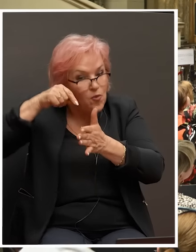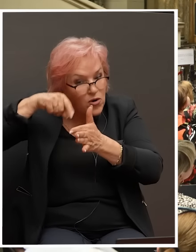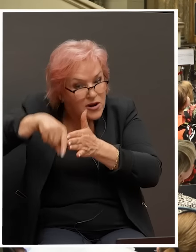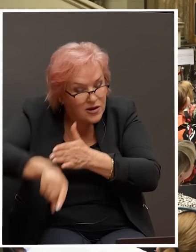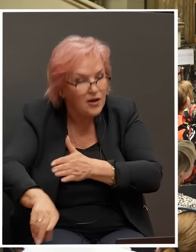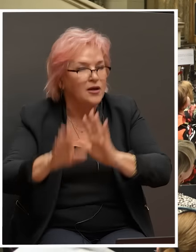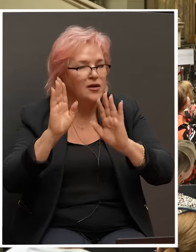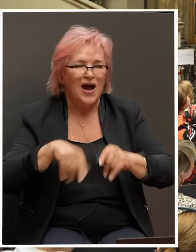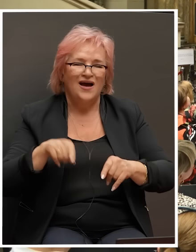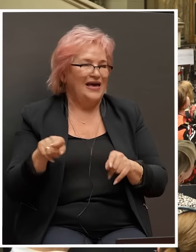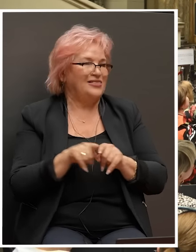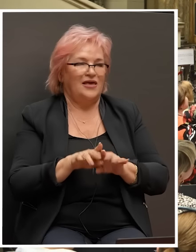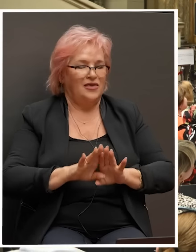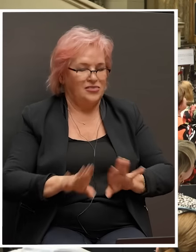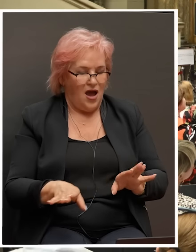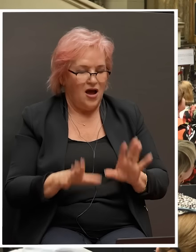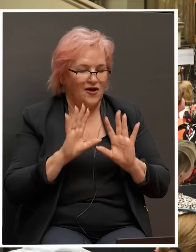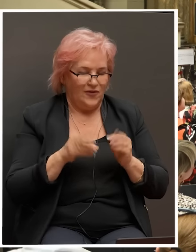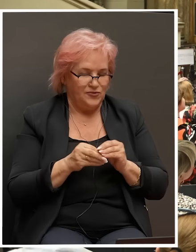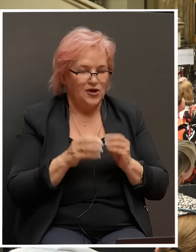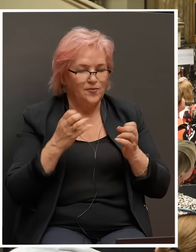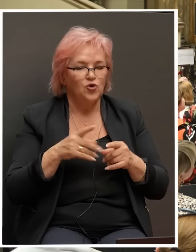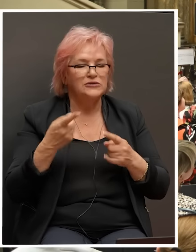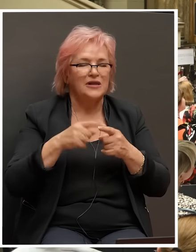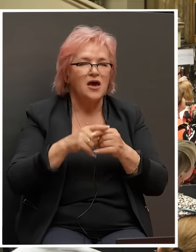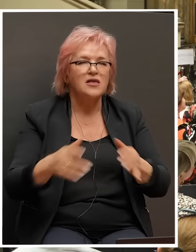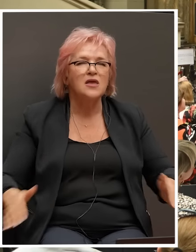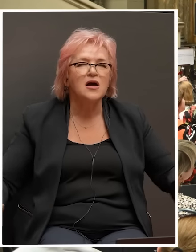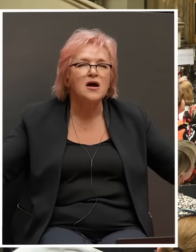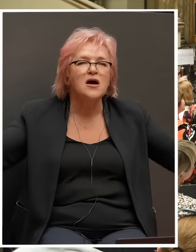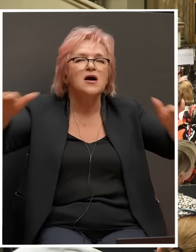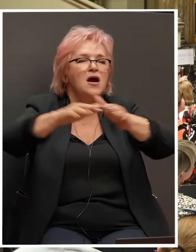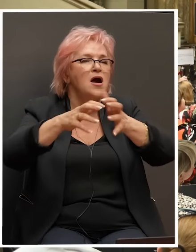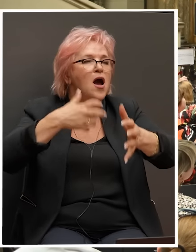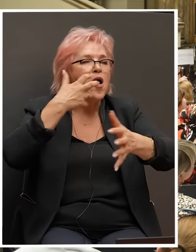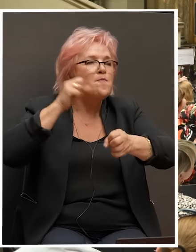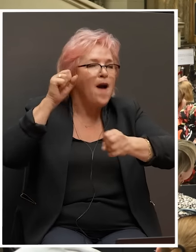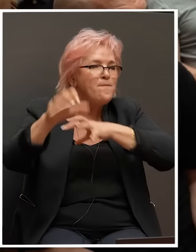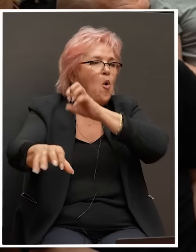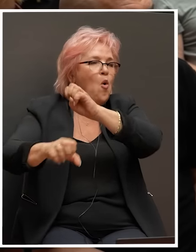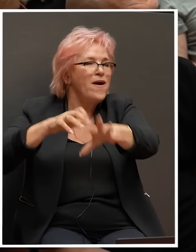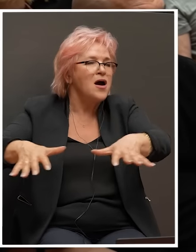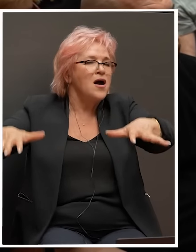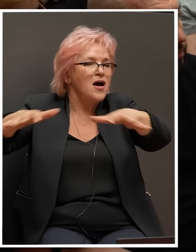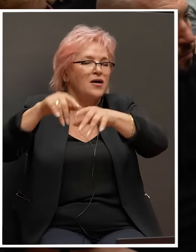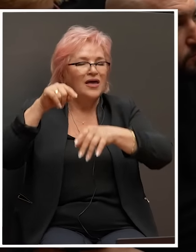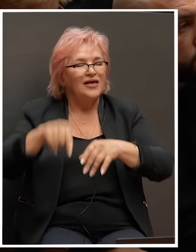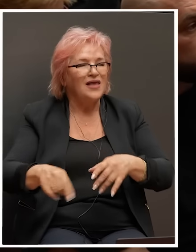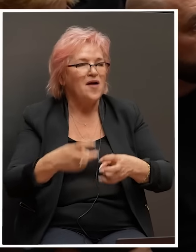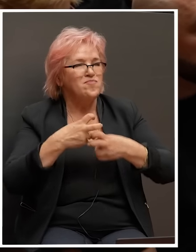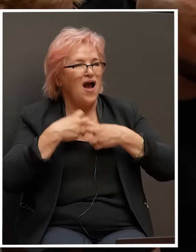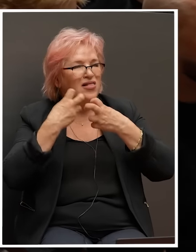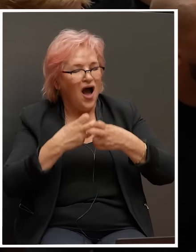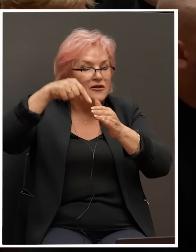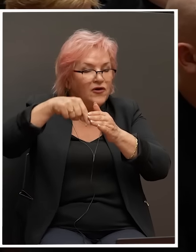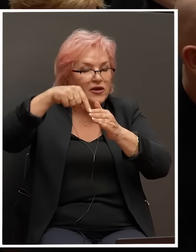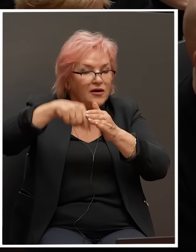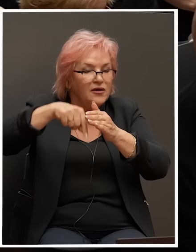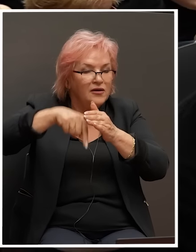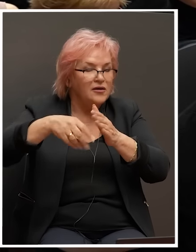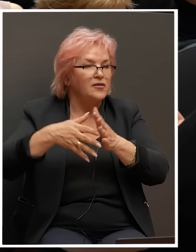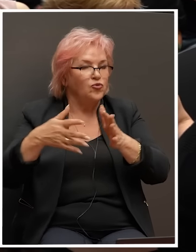На самом деле это не совсем так. Просто это большая римская помойка за Тестаччо. И там не только Клоака, но это